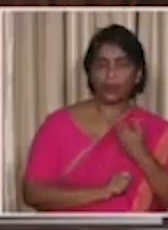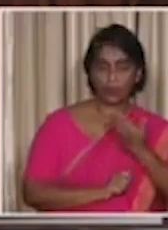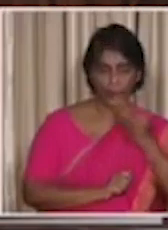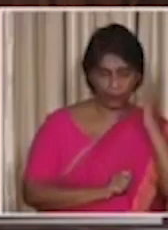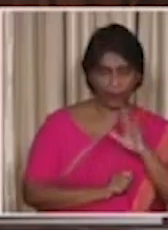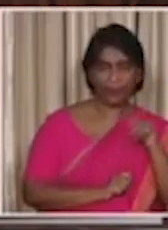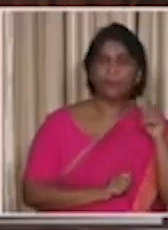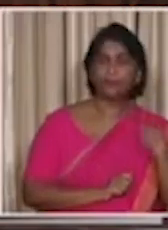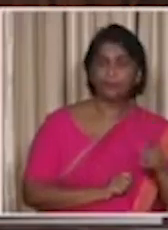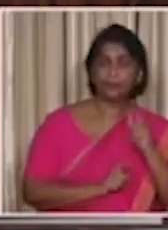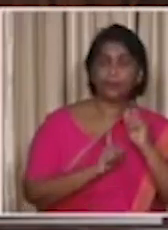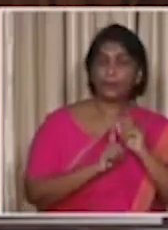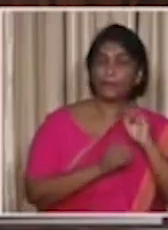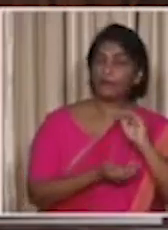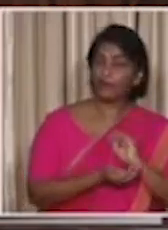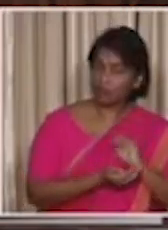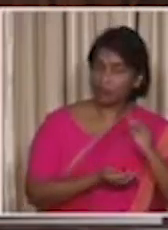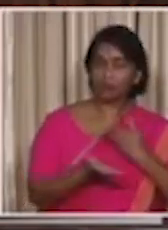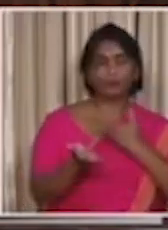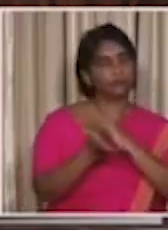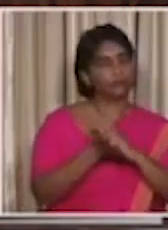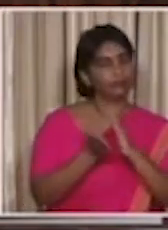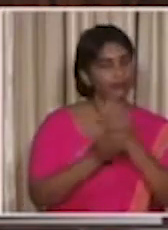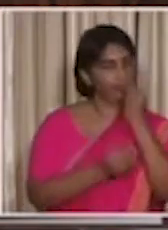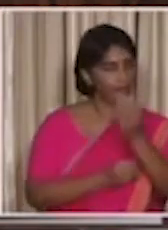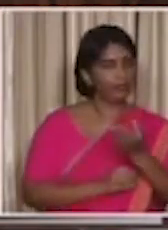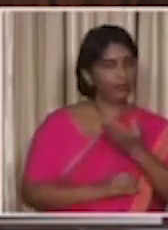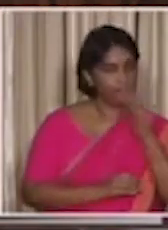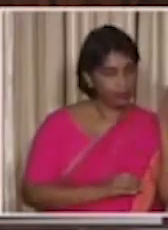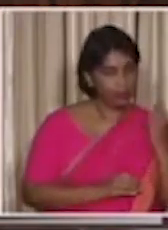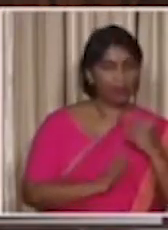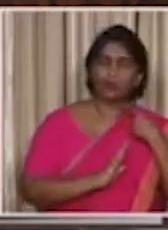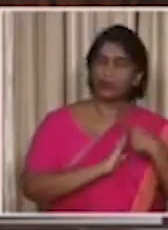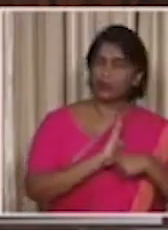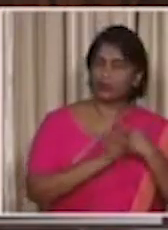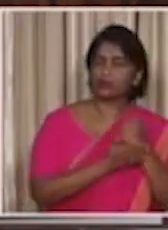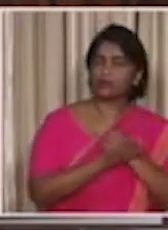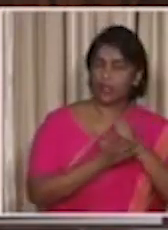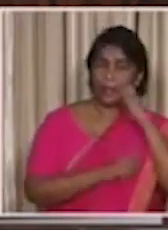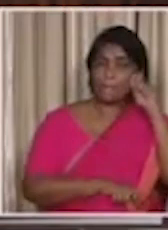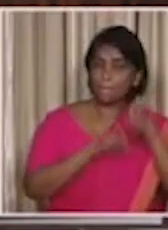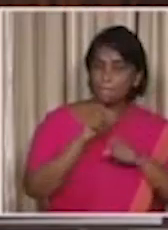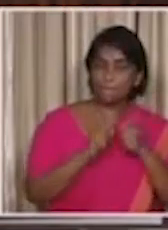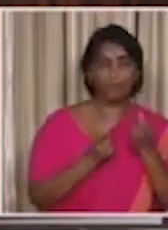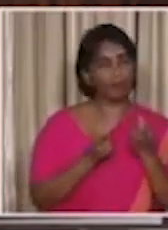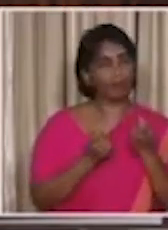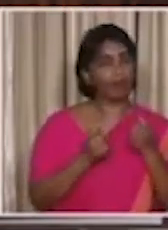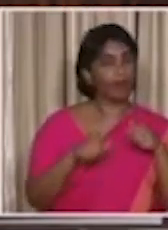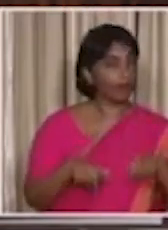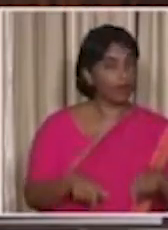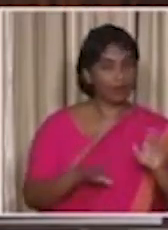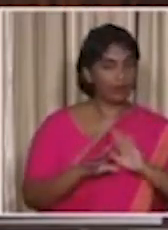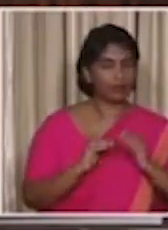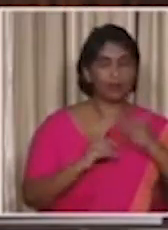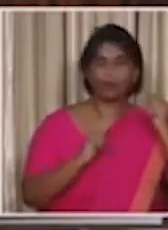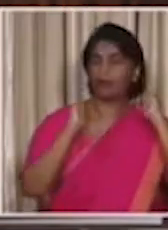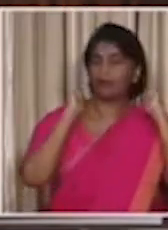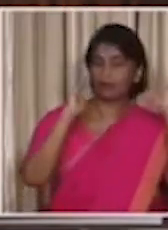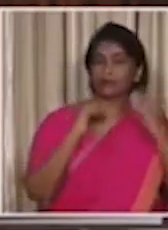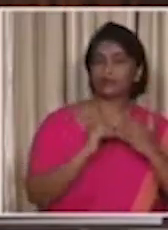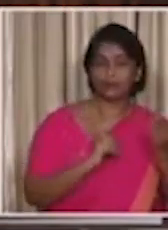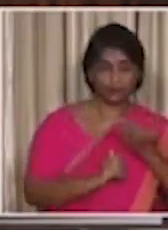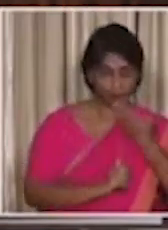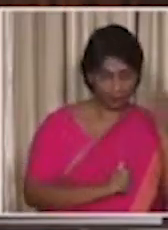පුළුවන් පුද්ගලික අංශයට සහන ලබා දෙන්න පුළුවන් මුළු රටේම ජනතාවගේ අතමිට අදට වඩා සරු කරන්නට